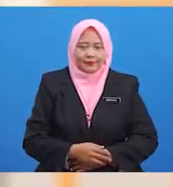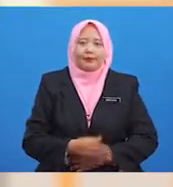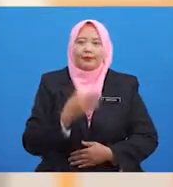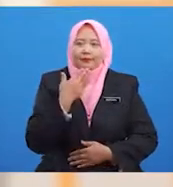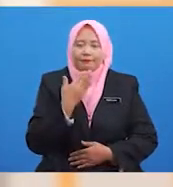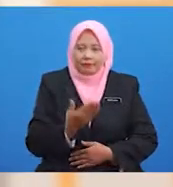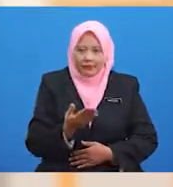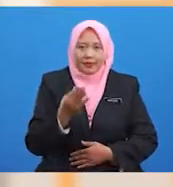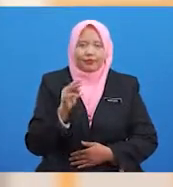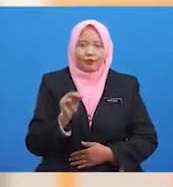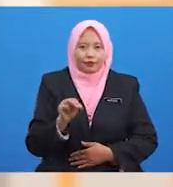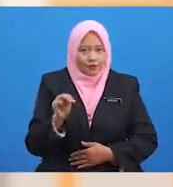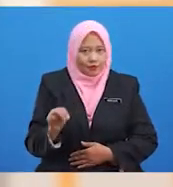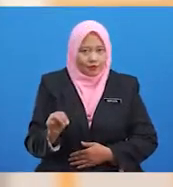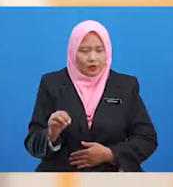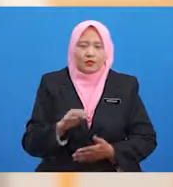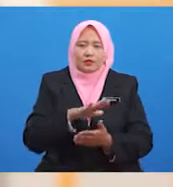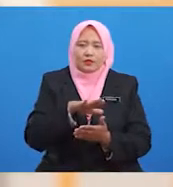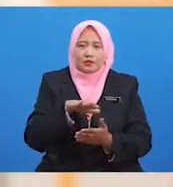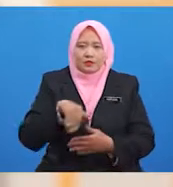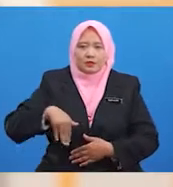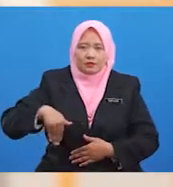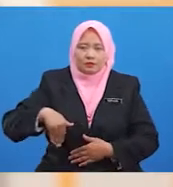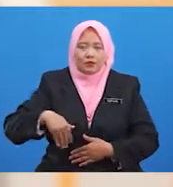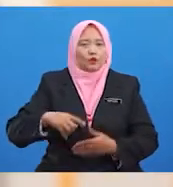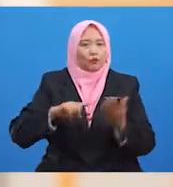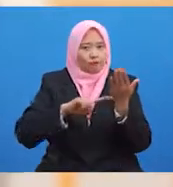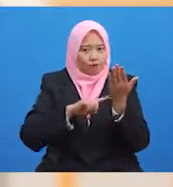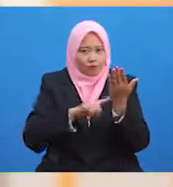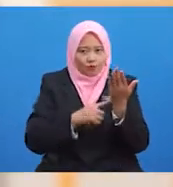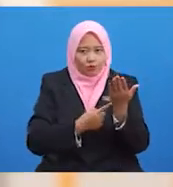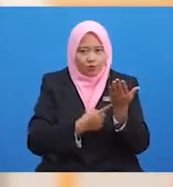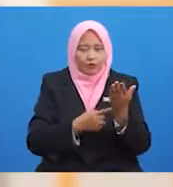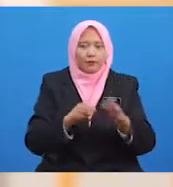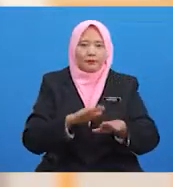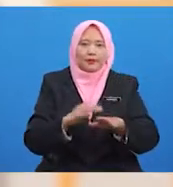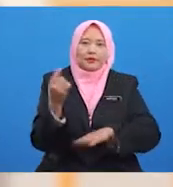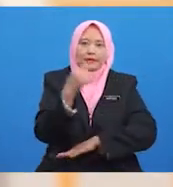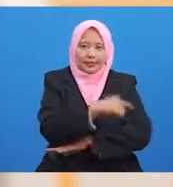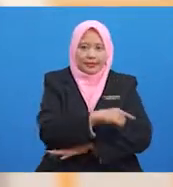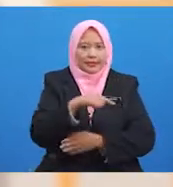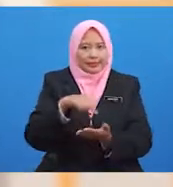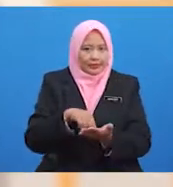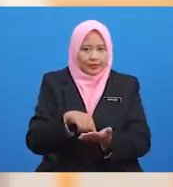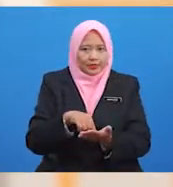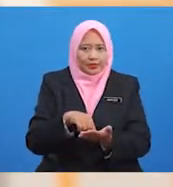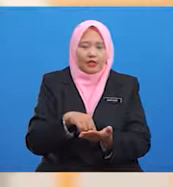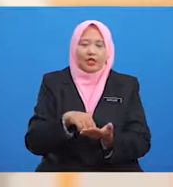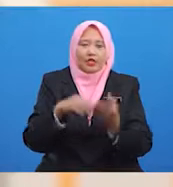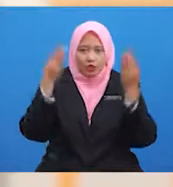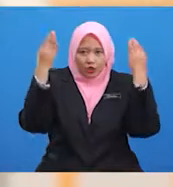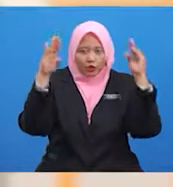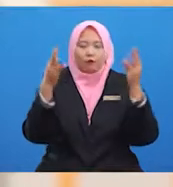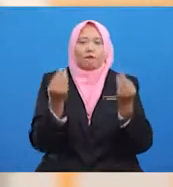Baiklah murid-murid, sebelum kita mulakan sesi pembelajaran pada hari ini, cikgu ingin